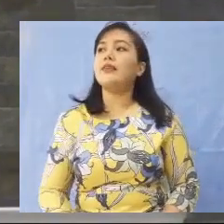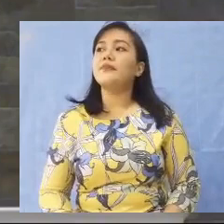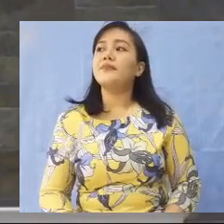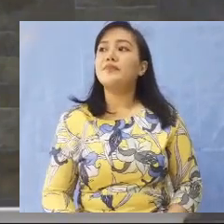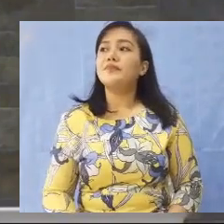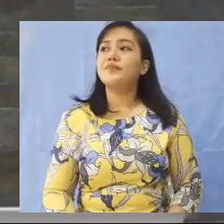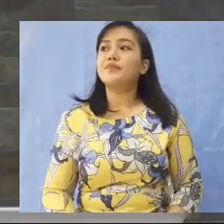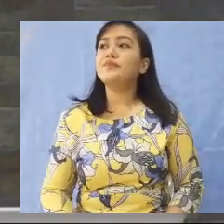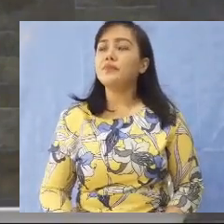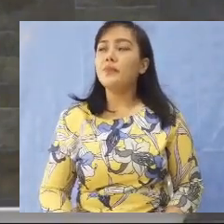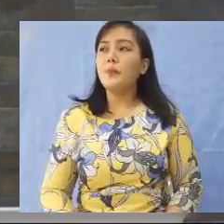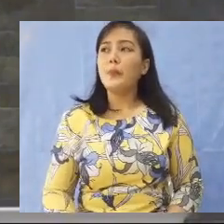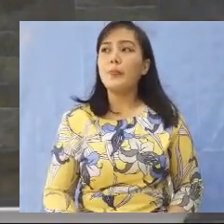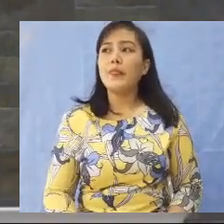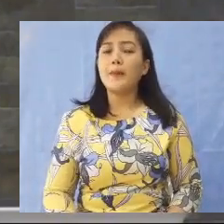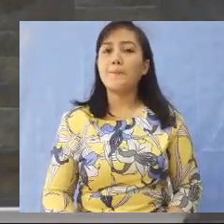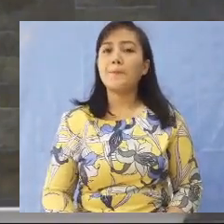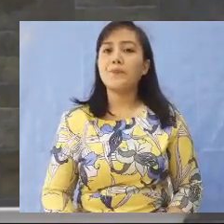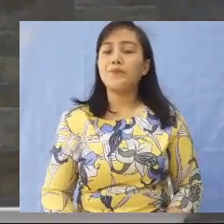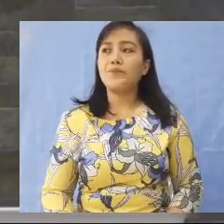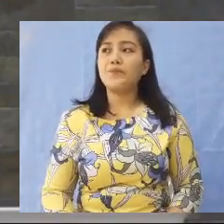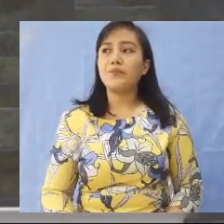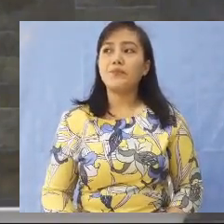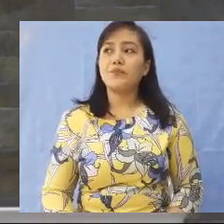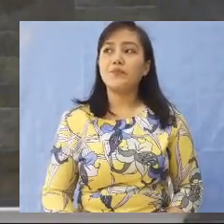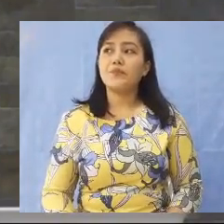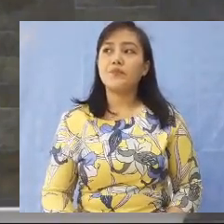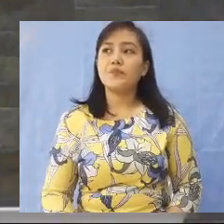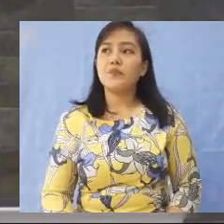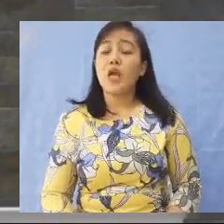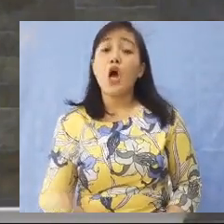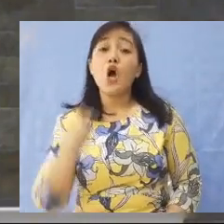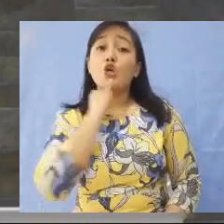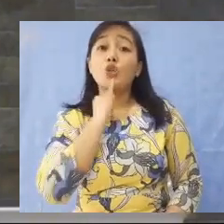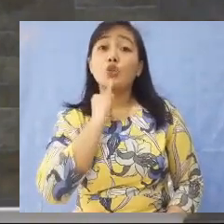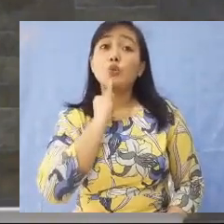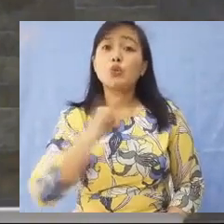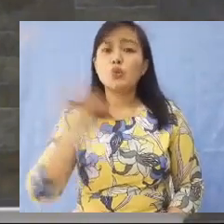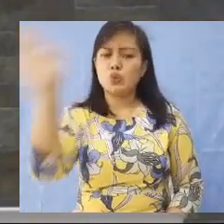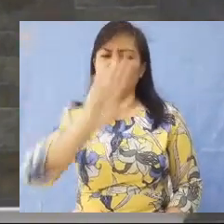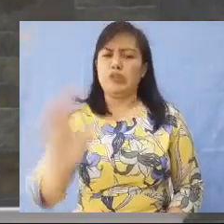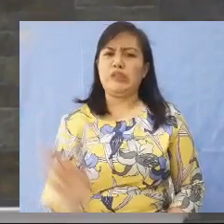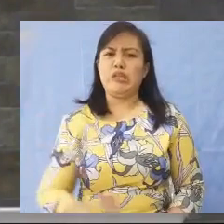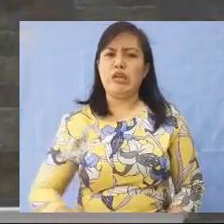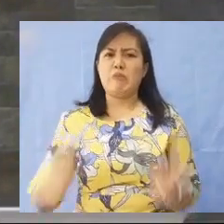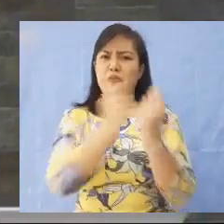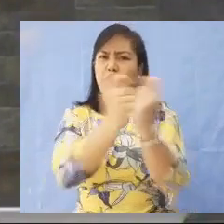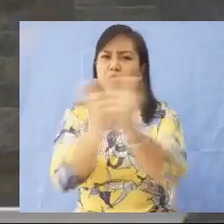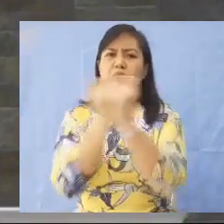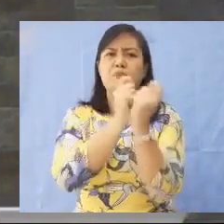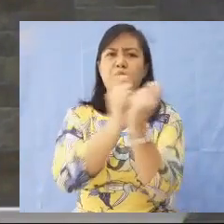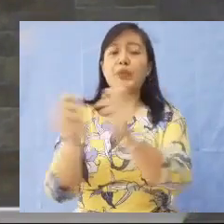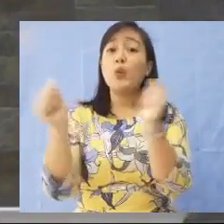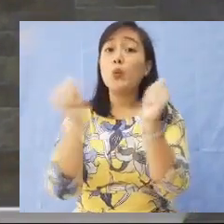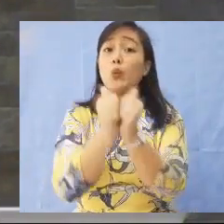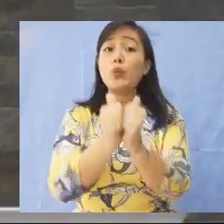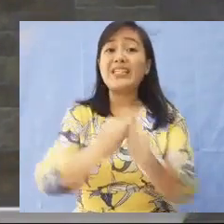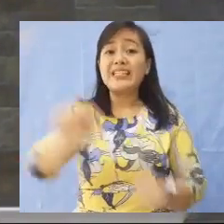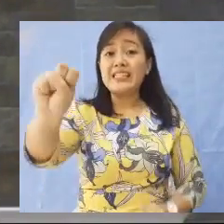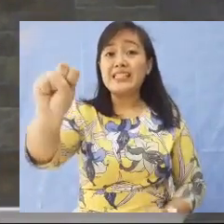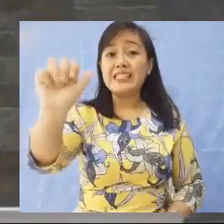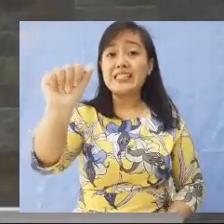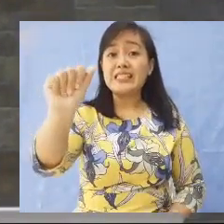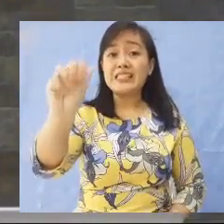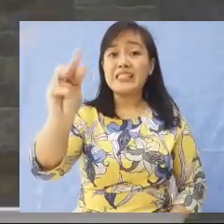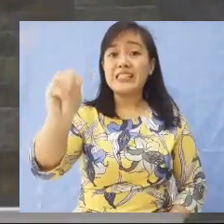mga Samaritano ay hindi po sila pwedeng madaanan. Alam niyo po kung bakit? Kapag meron pong dumaan na Samaritano